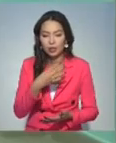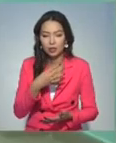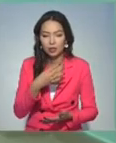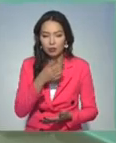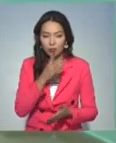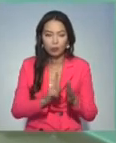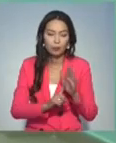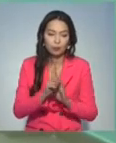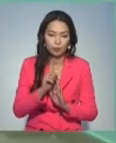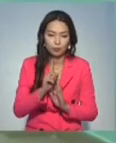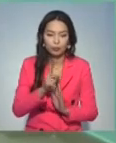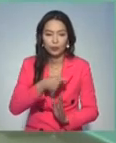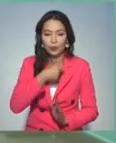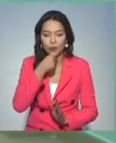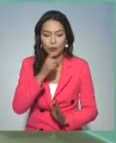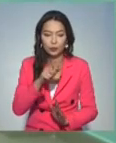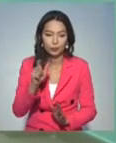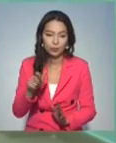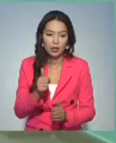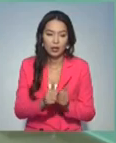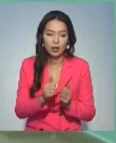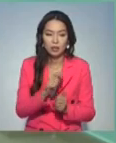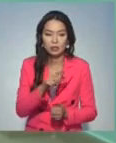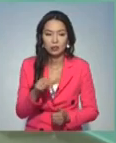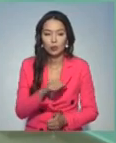дейді. Әрбір адамның өзі